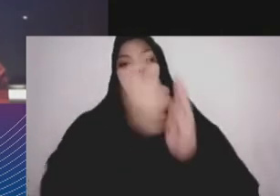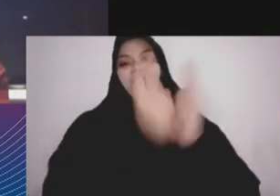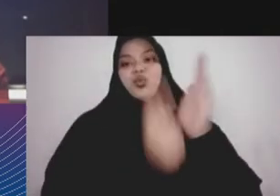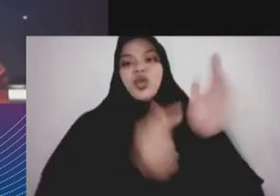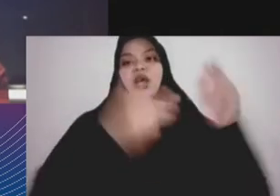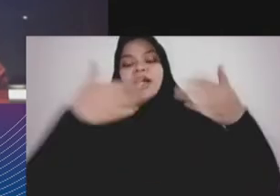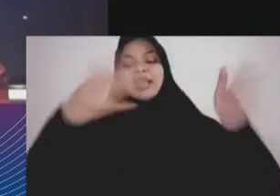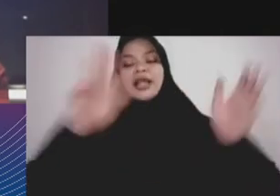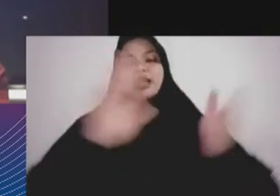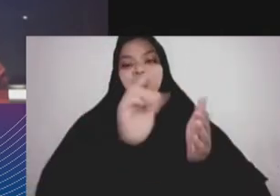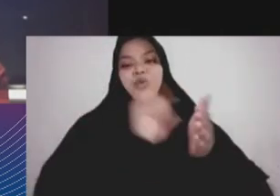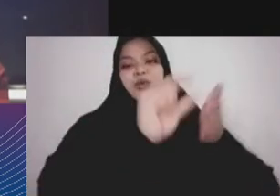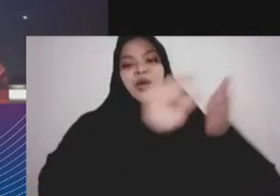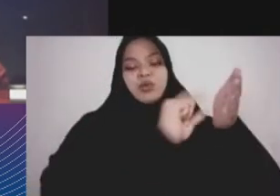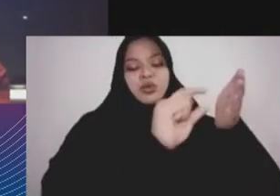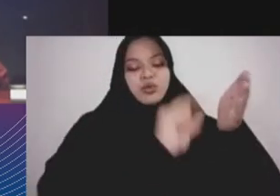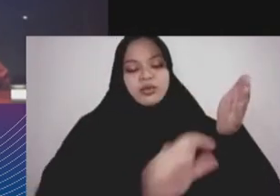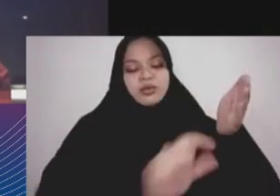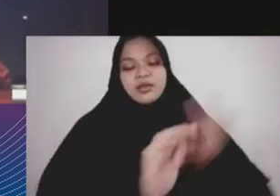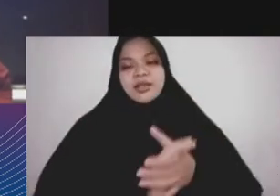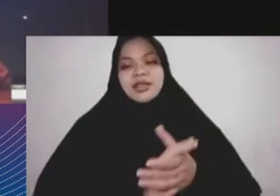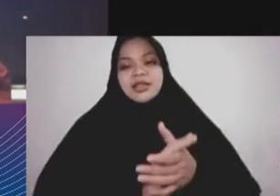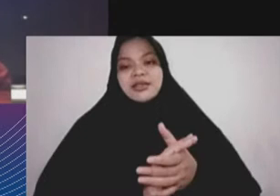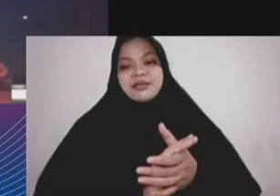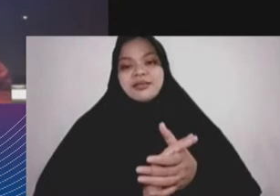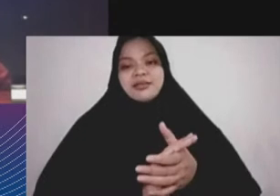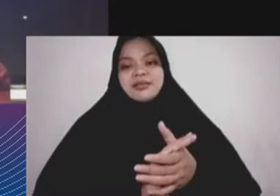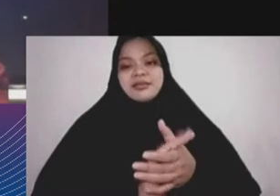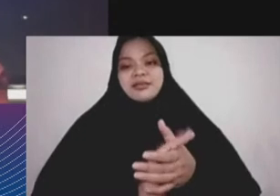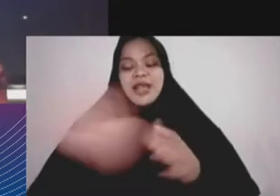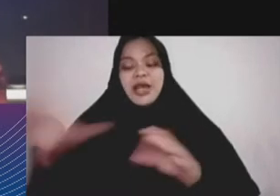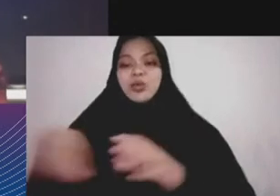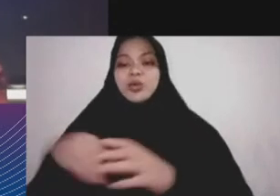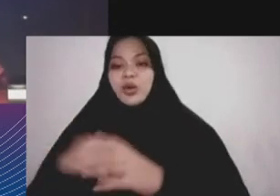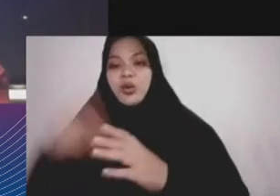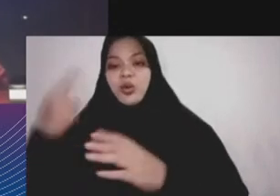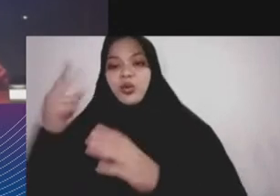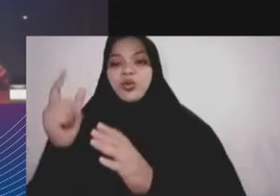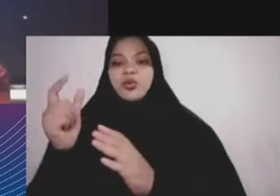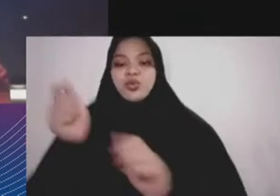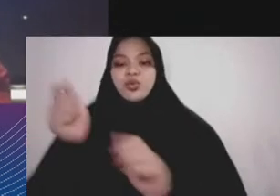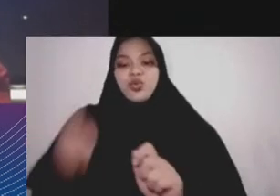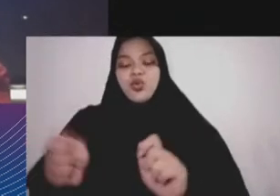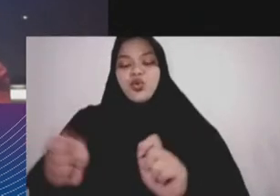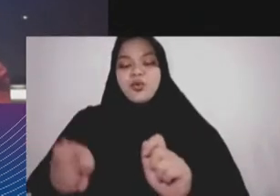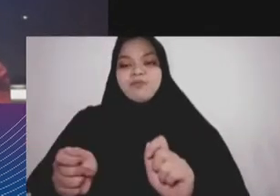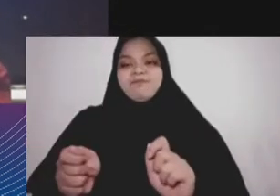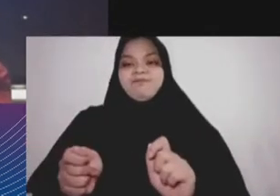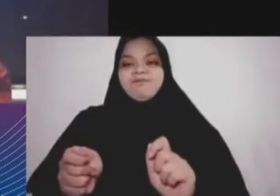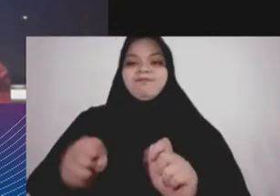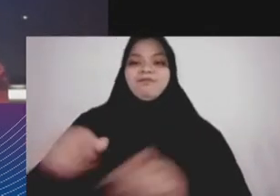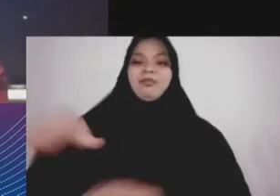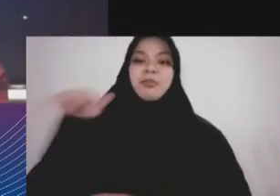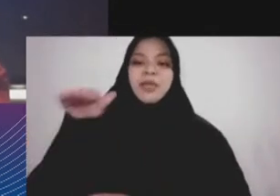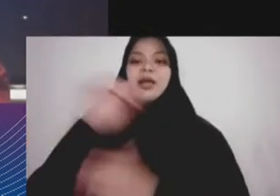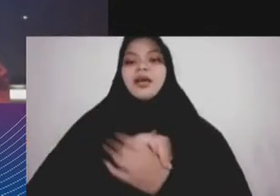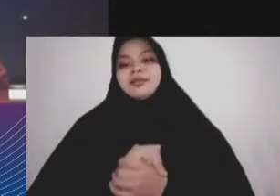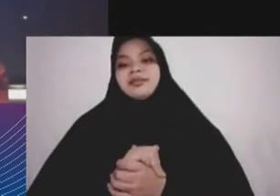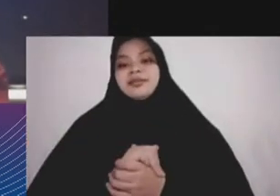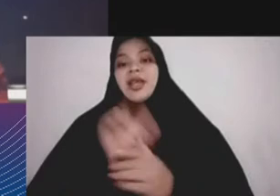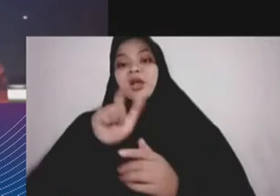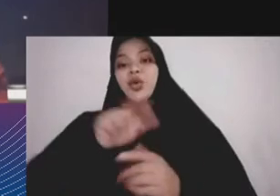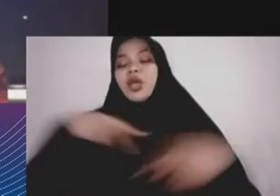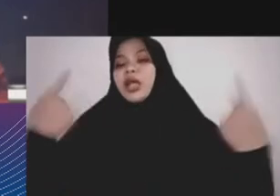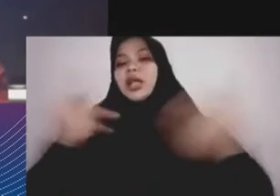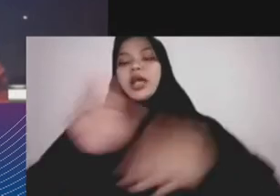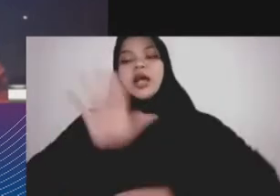berdasarkan delik-delik terkualifikasi untuk hukum pidana. Untuk hukum pidana murni. Jadi dengan begitu kita tidak membilang